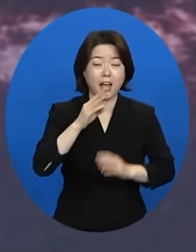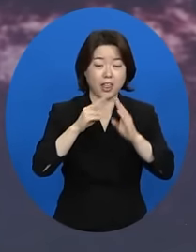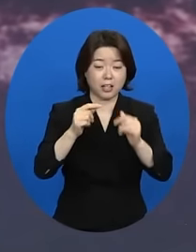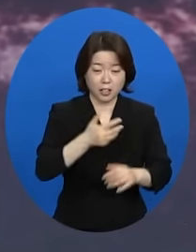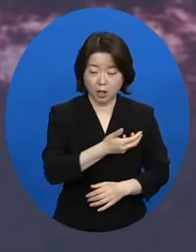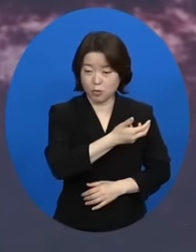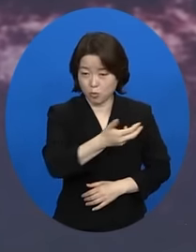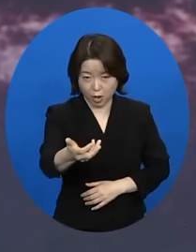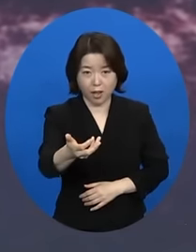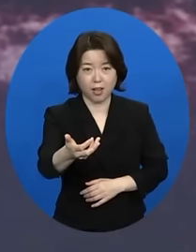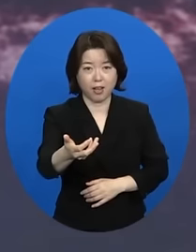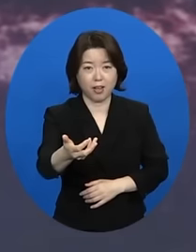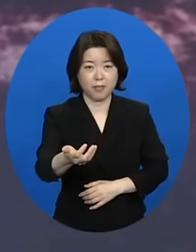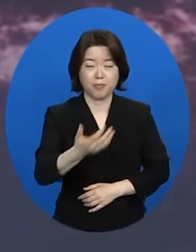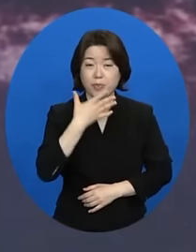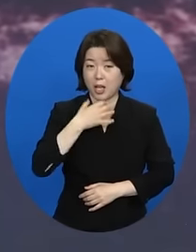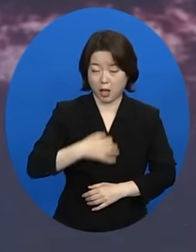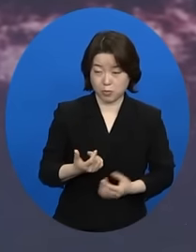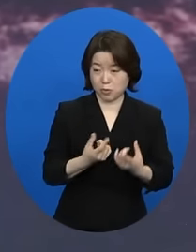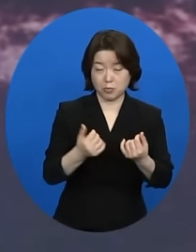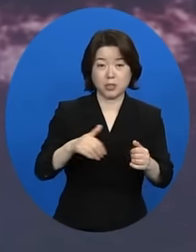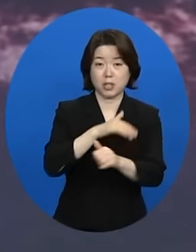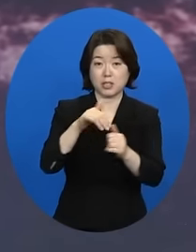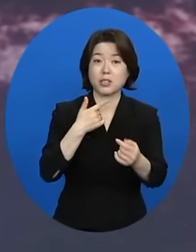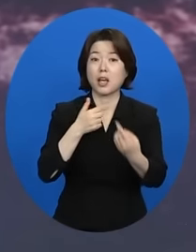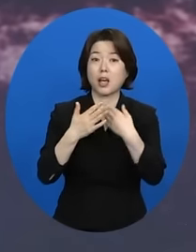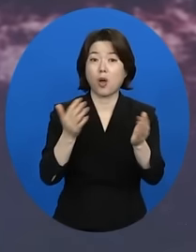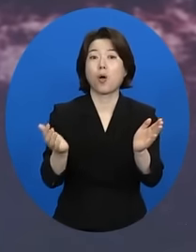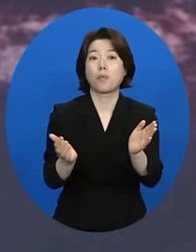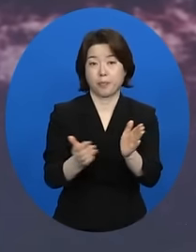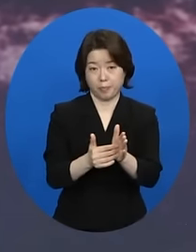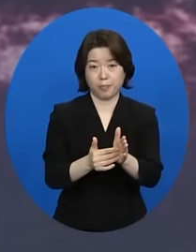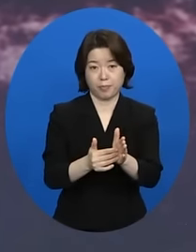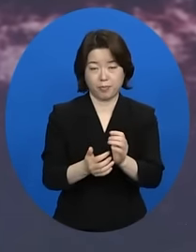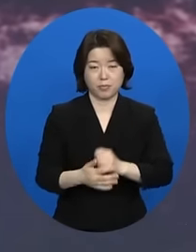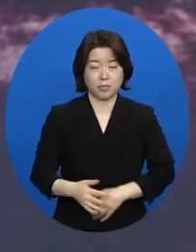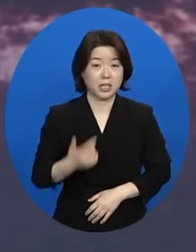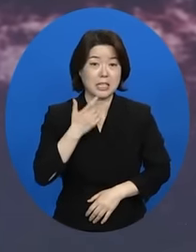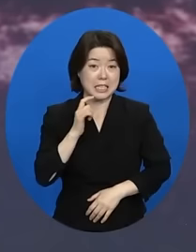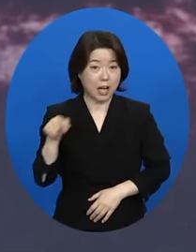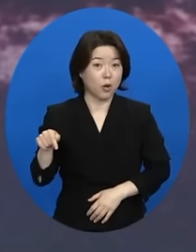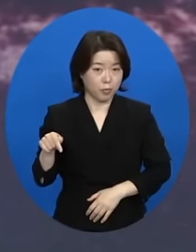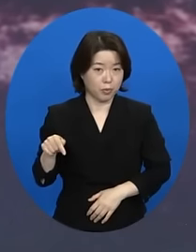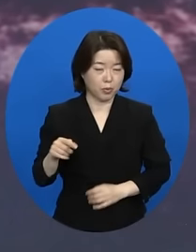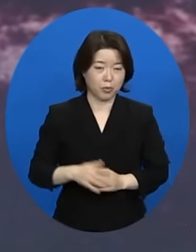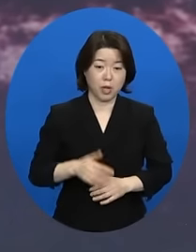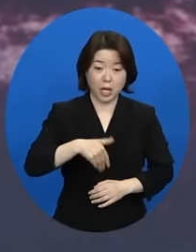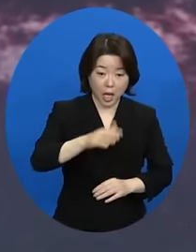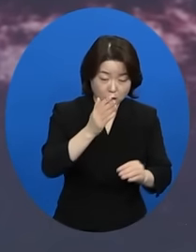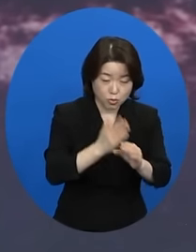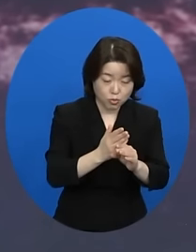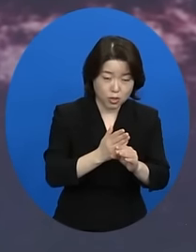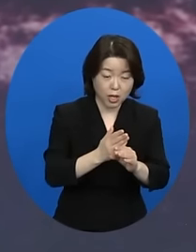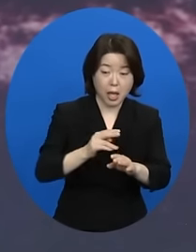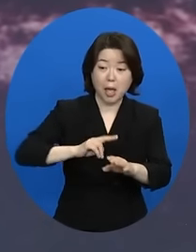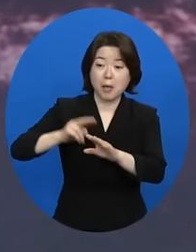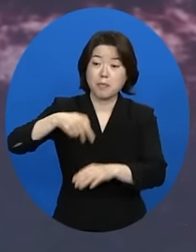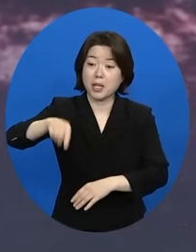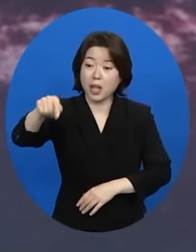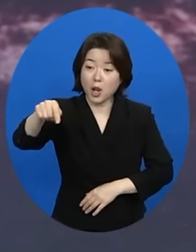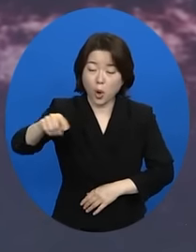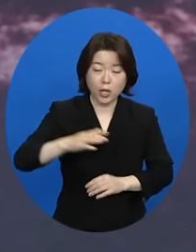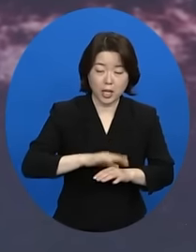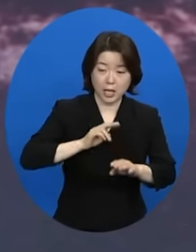그러니까 아브라함도 비슷한 상황을 겪게 되었는데, 지금 야곱도 가다가 베델에 가다가 중간